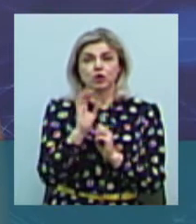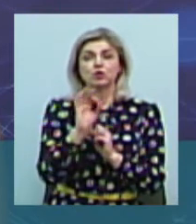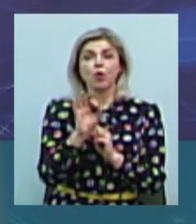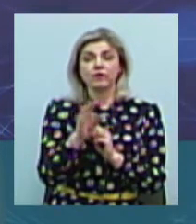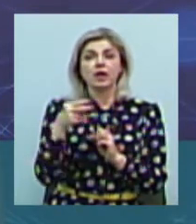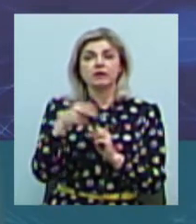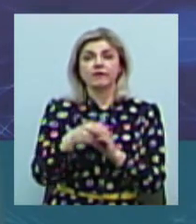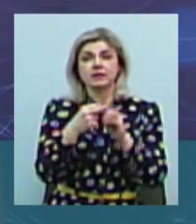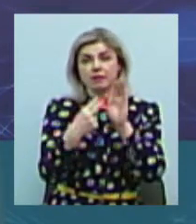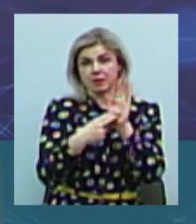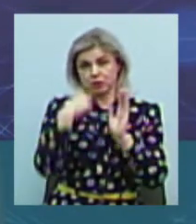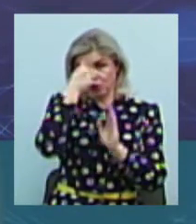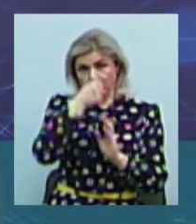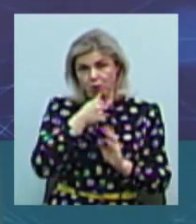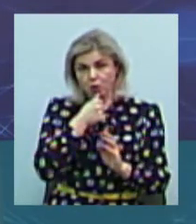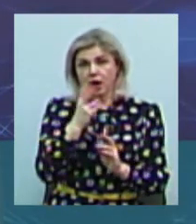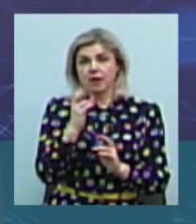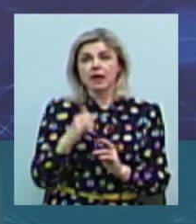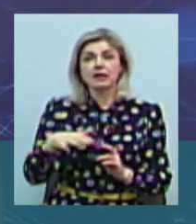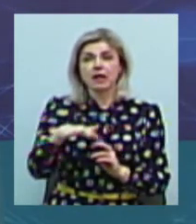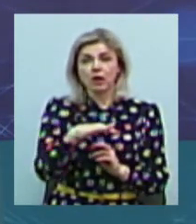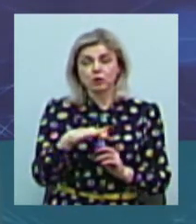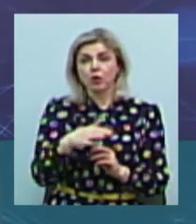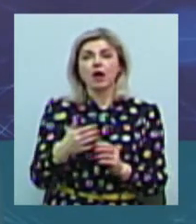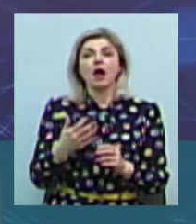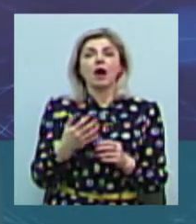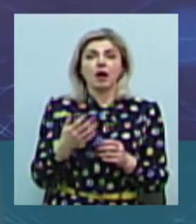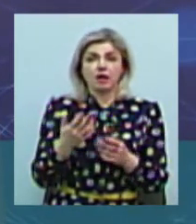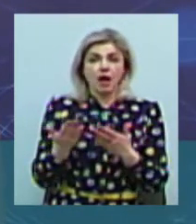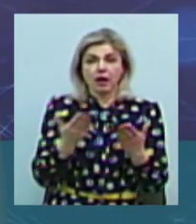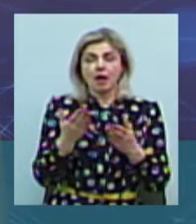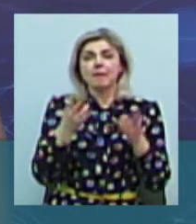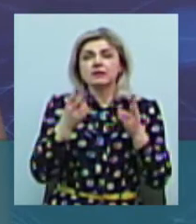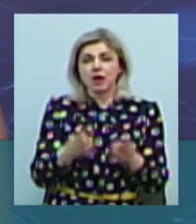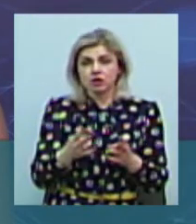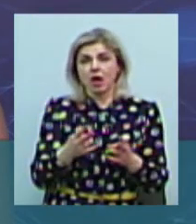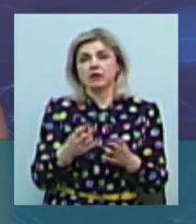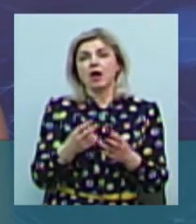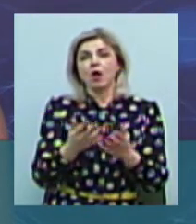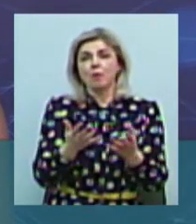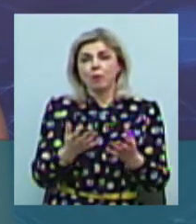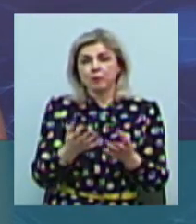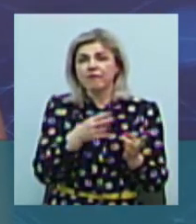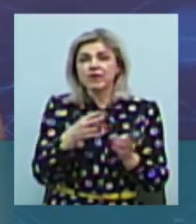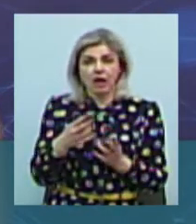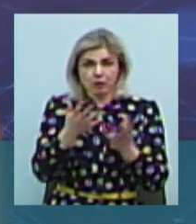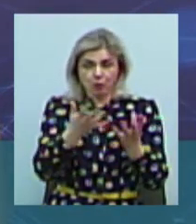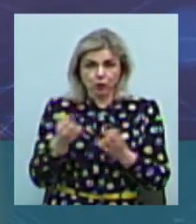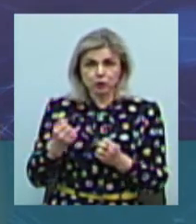14 жовтня 2017 року на території, які так чи інакше постраждали, отримали шкоду